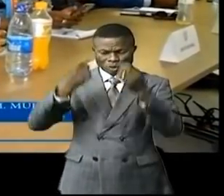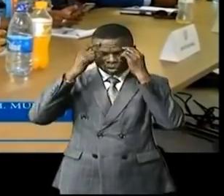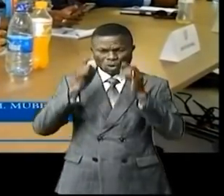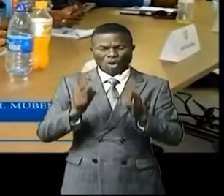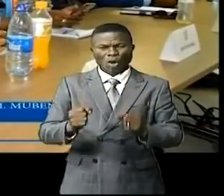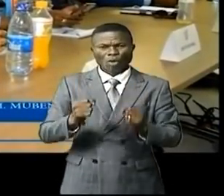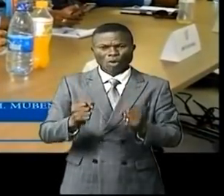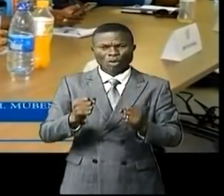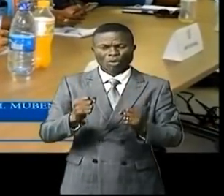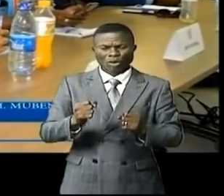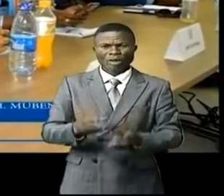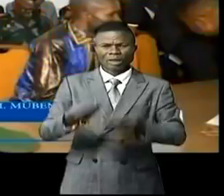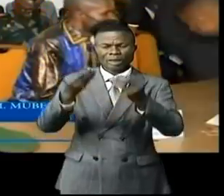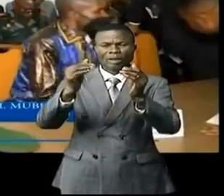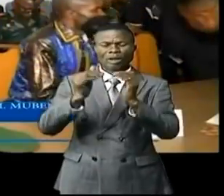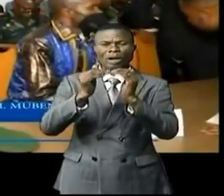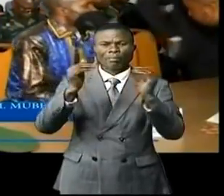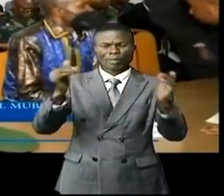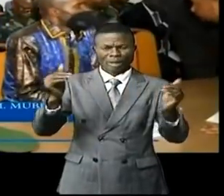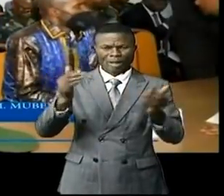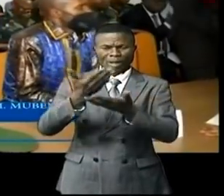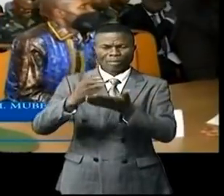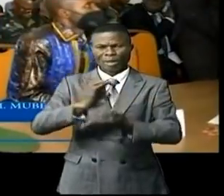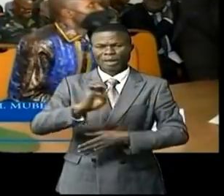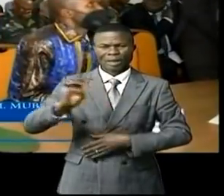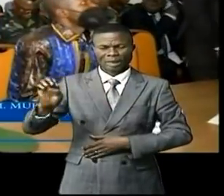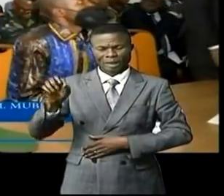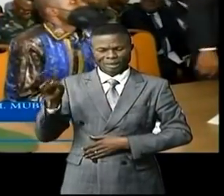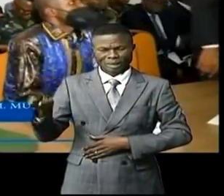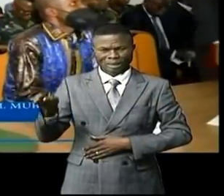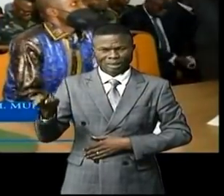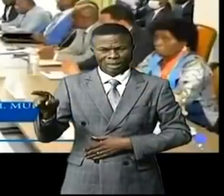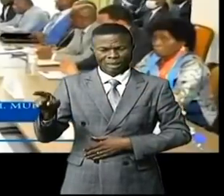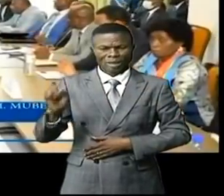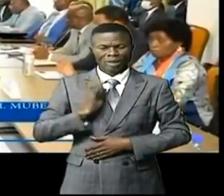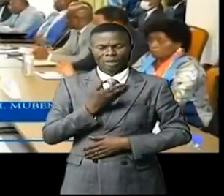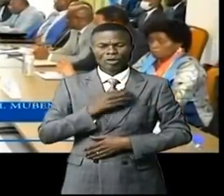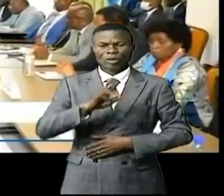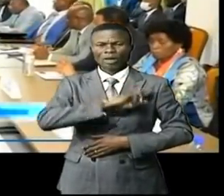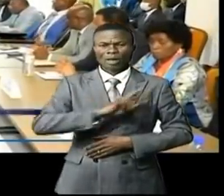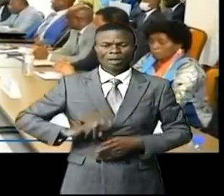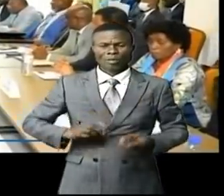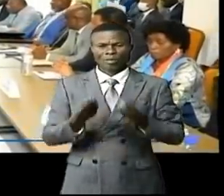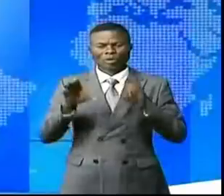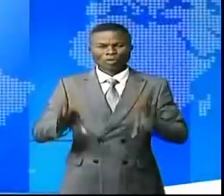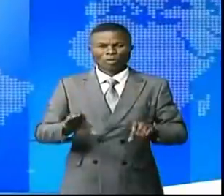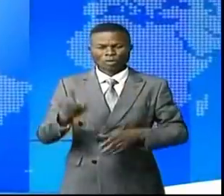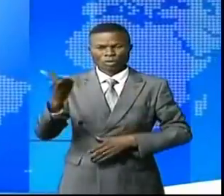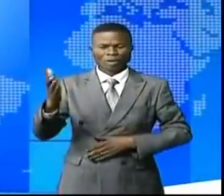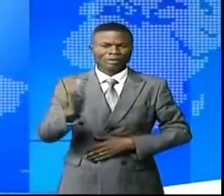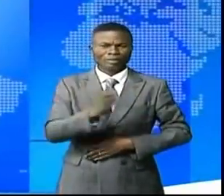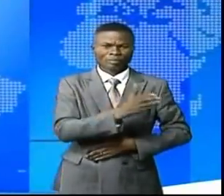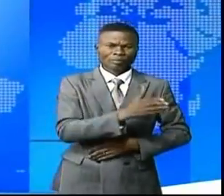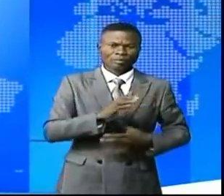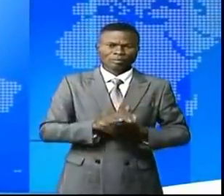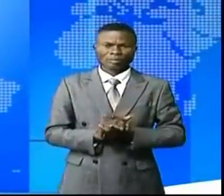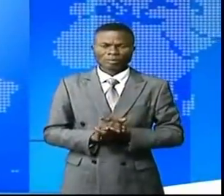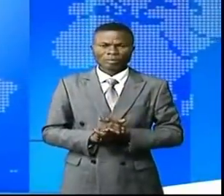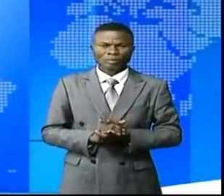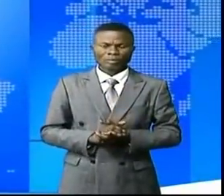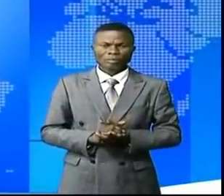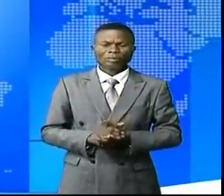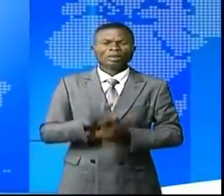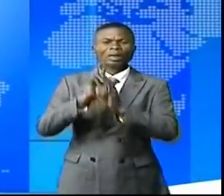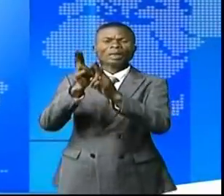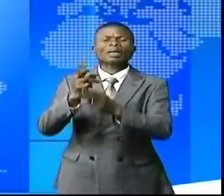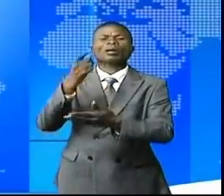détermination de ramener ainsi la paix dans cette partie est de la République démocratique du Congo. Quel est l'état des